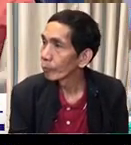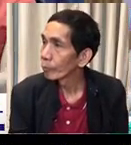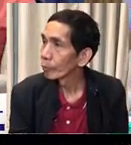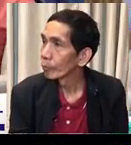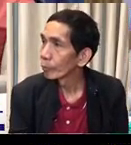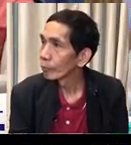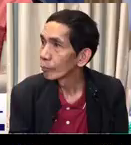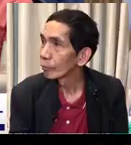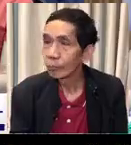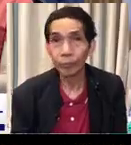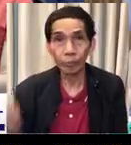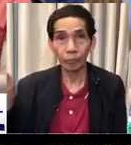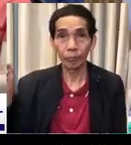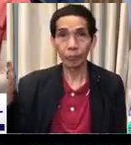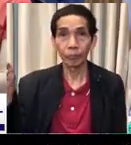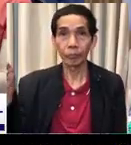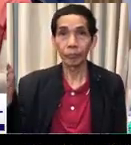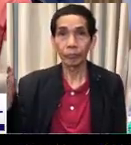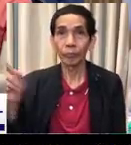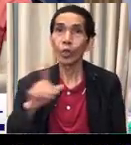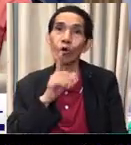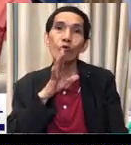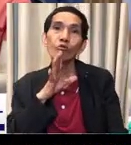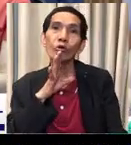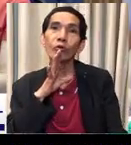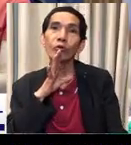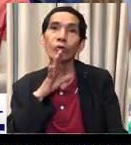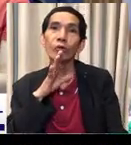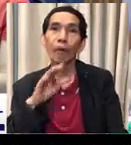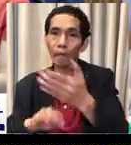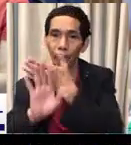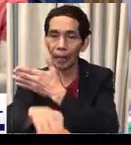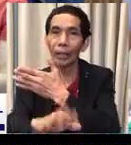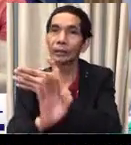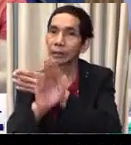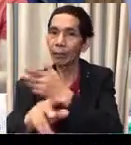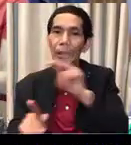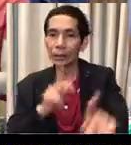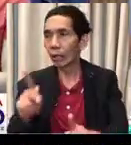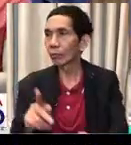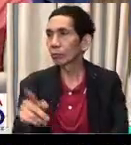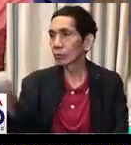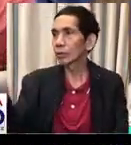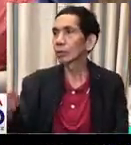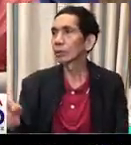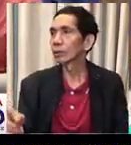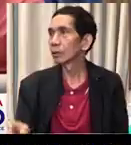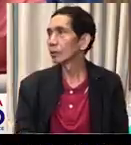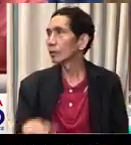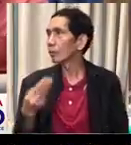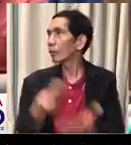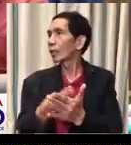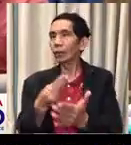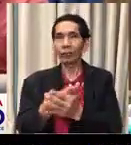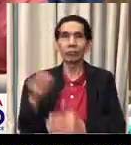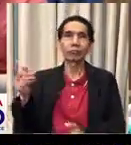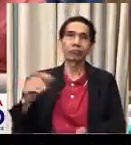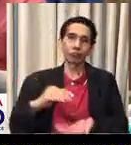Sa market, sir. Eh, basta pag-usap-usapan niyo, ibalik niyo sa taong naapi yung pera. Tapos.